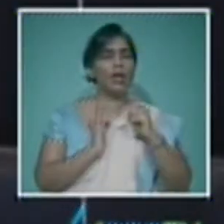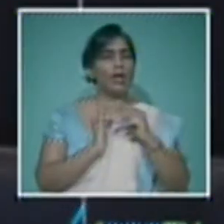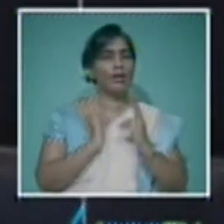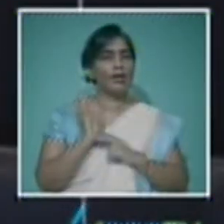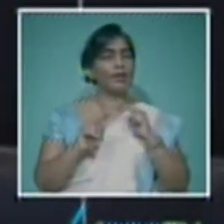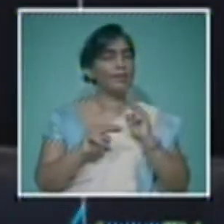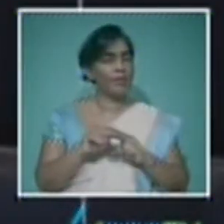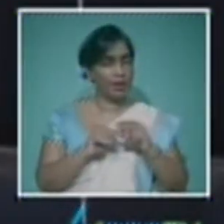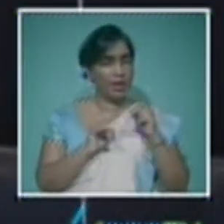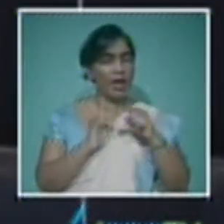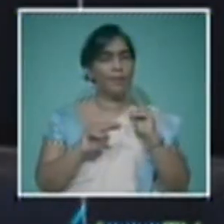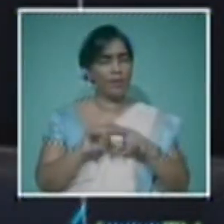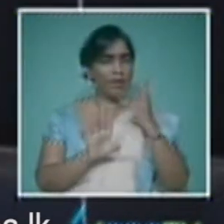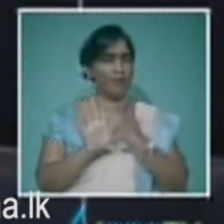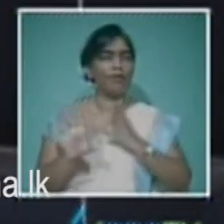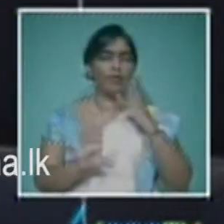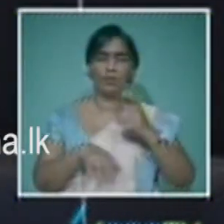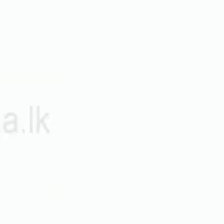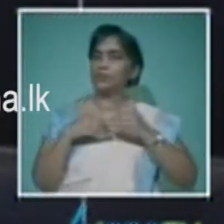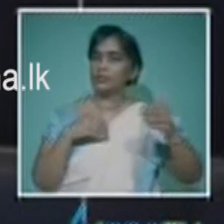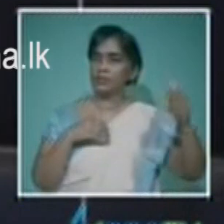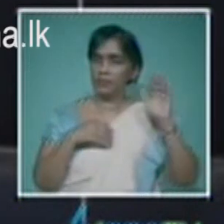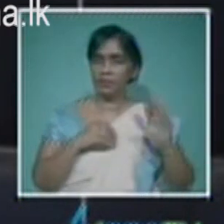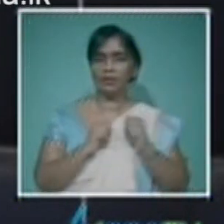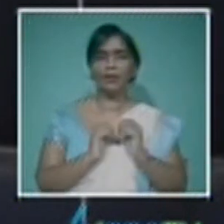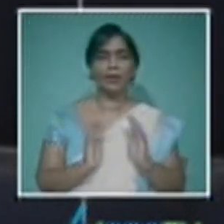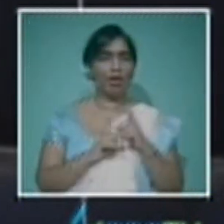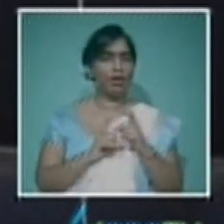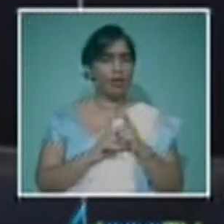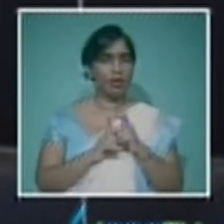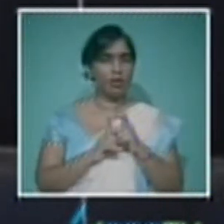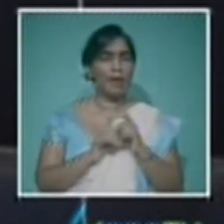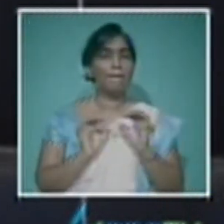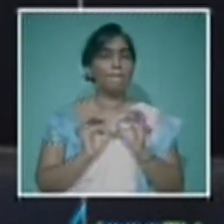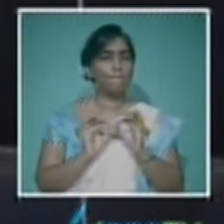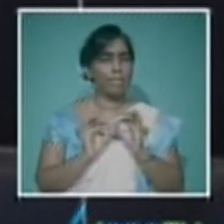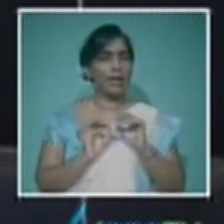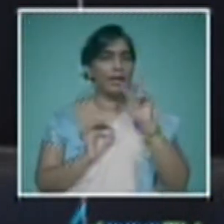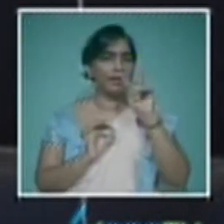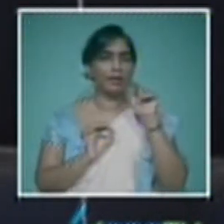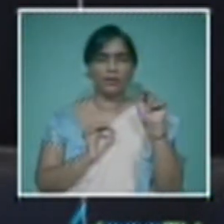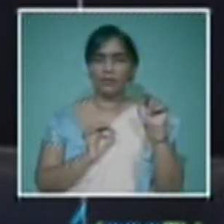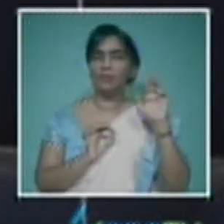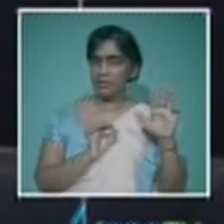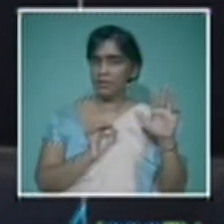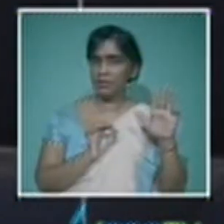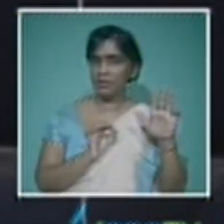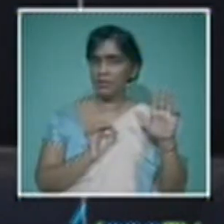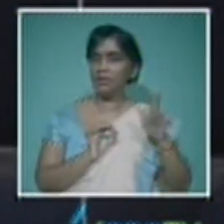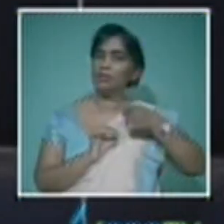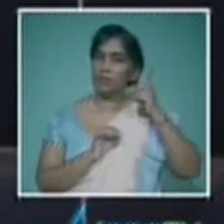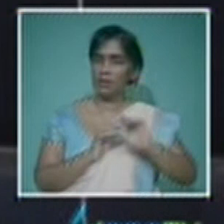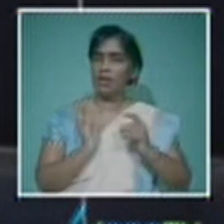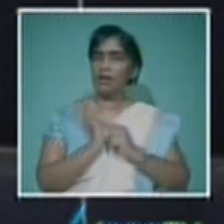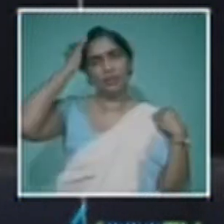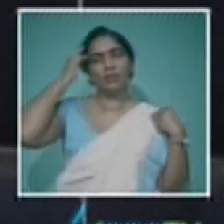ජාත්‍යන්තර මූල්‍ය අරමුදලේ වසර 4ක කාලයක් පුරා ක්‍රියාත්මක වන ඩොලර් බිලියන 2.9ක විස්තීර්ණ